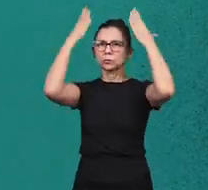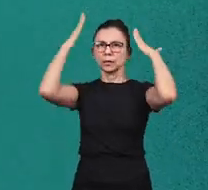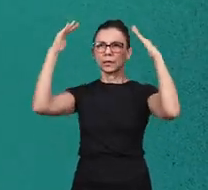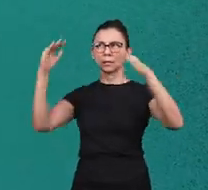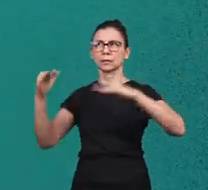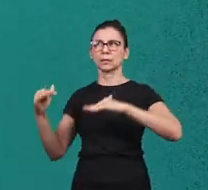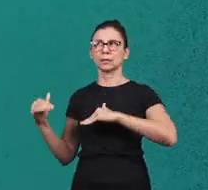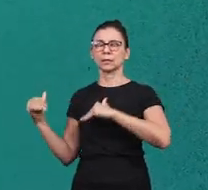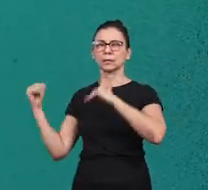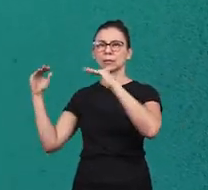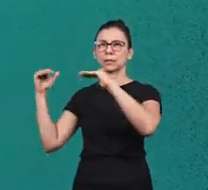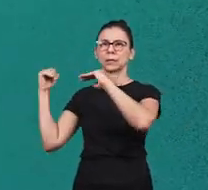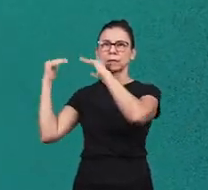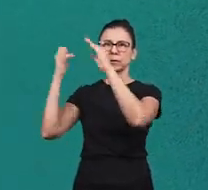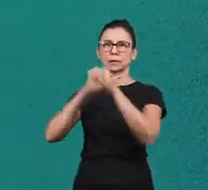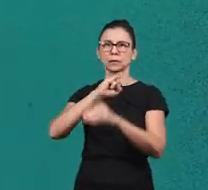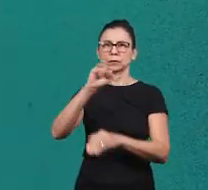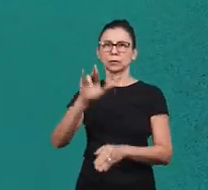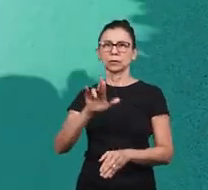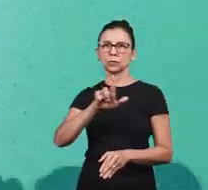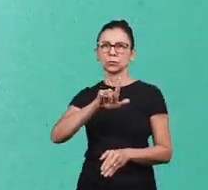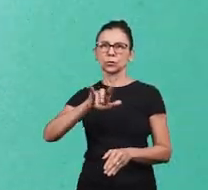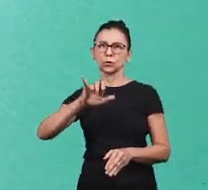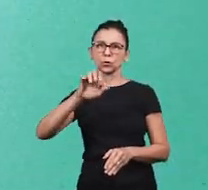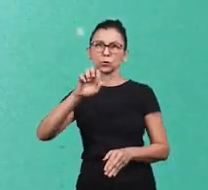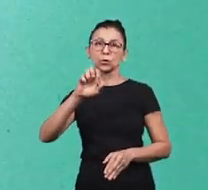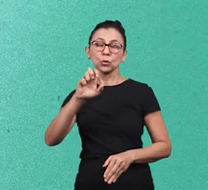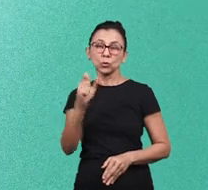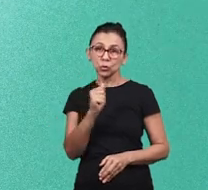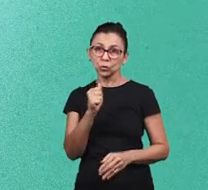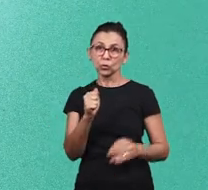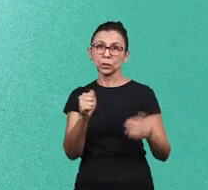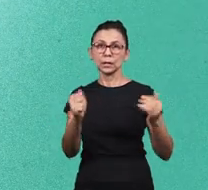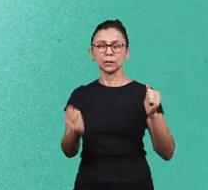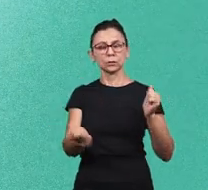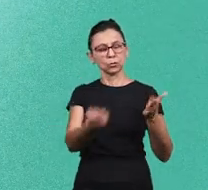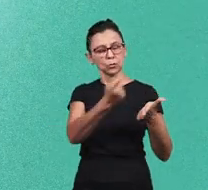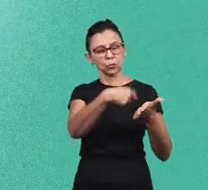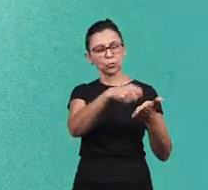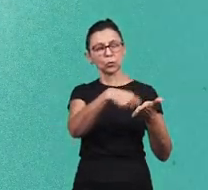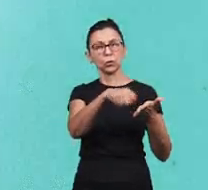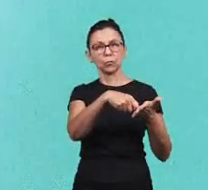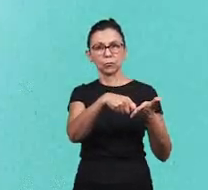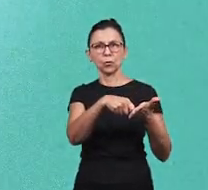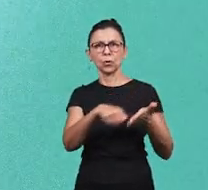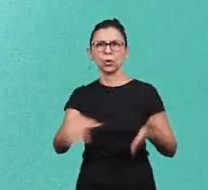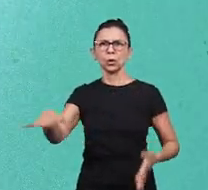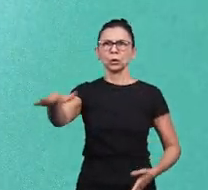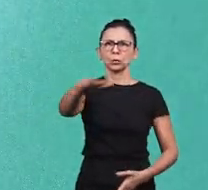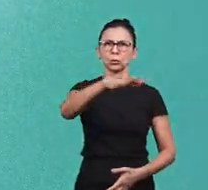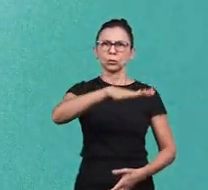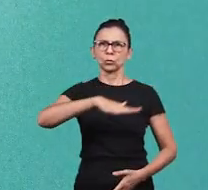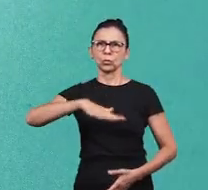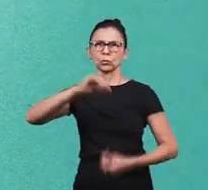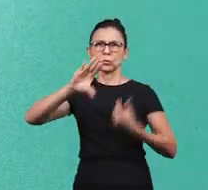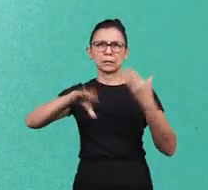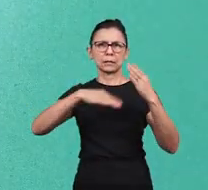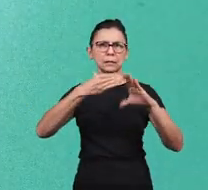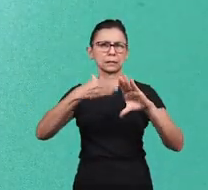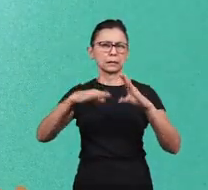rois. La version de Julia Rowe a été chantée pour toutes les parties de la population